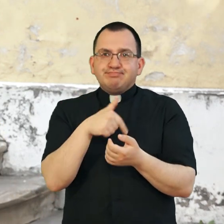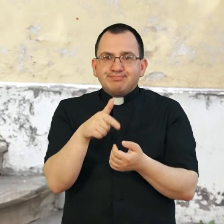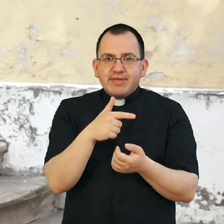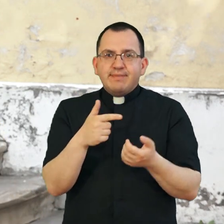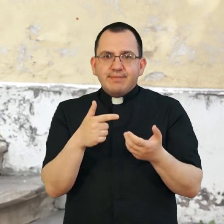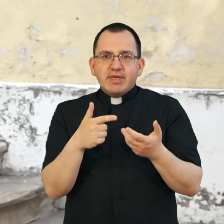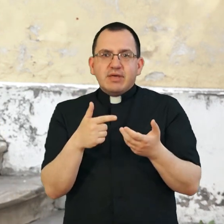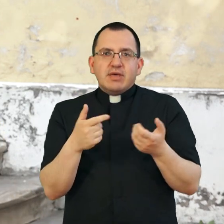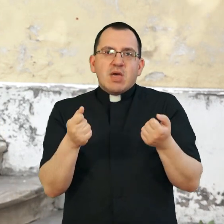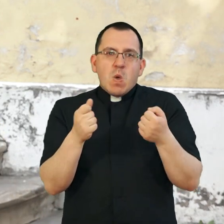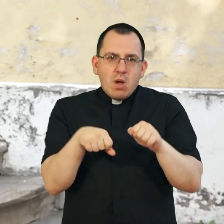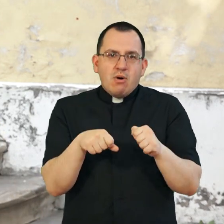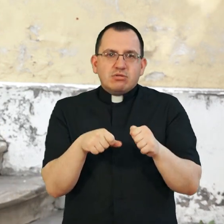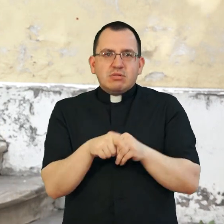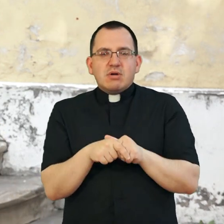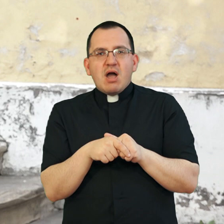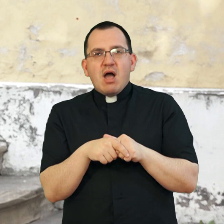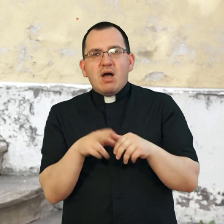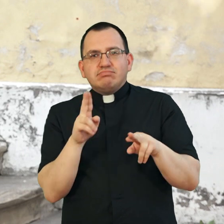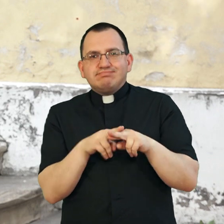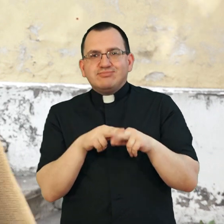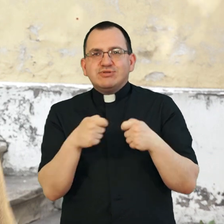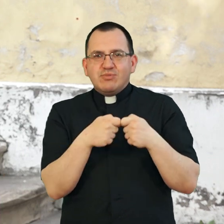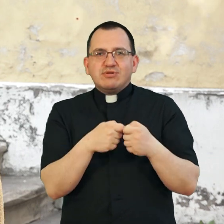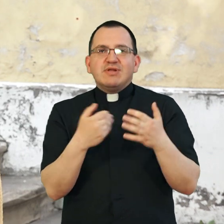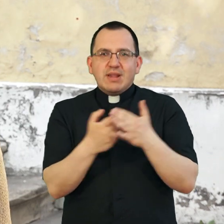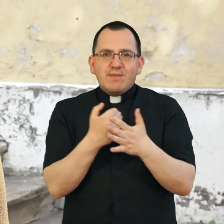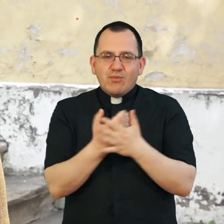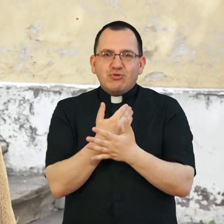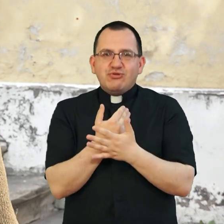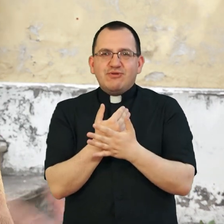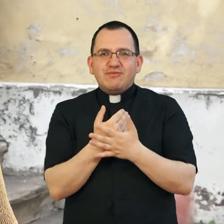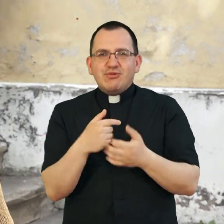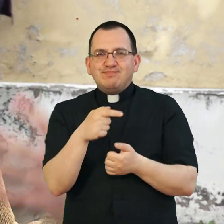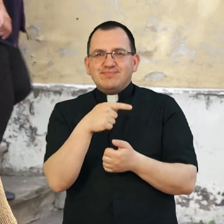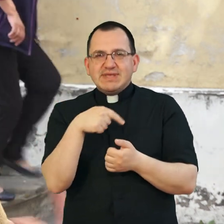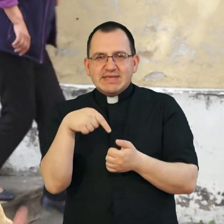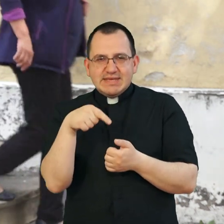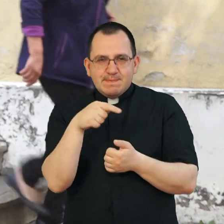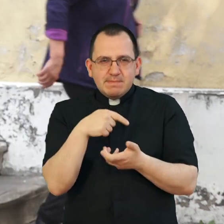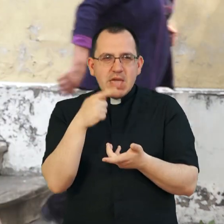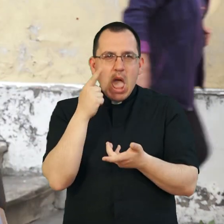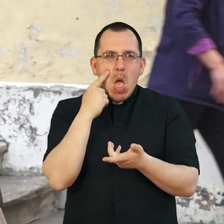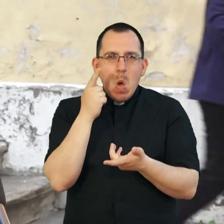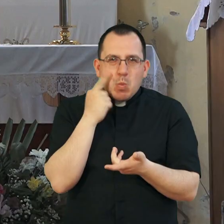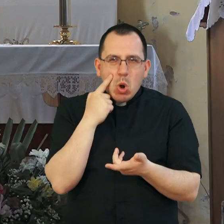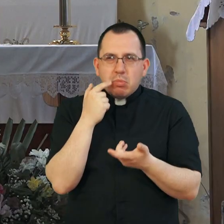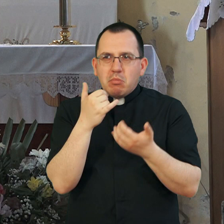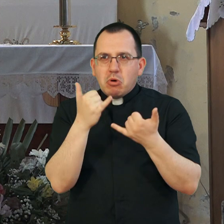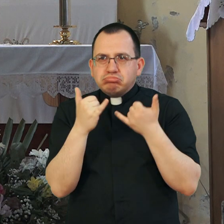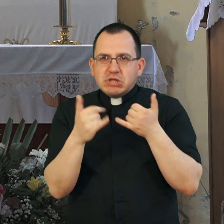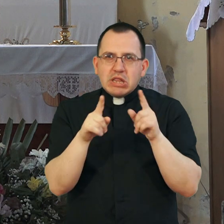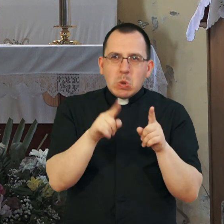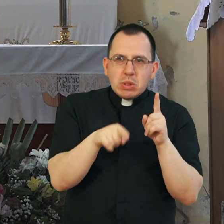nekak bila nit vodilja da se to organizira ponovo i da zapravo pokušamo, evo sad, kroz